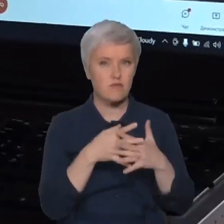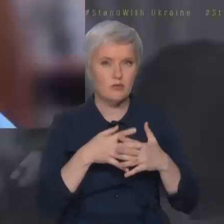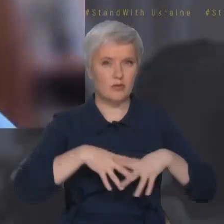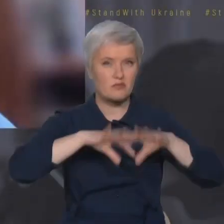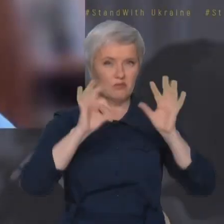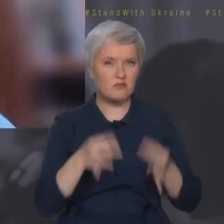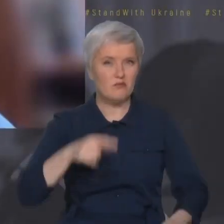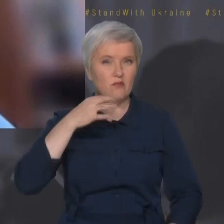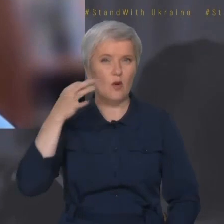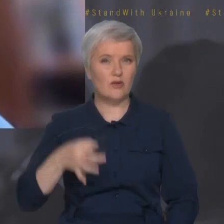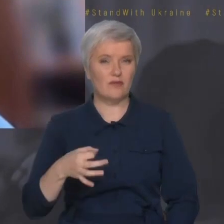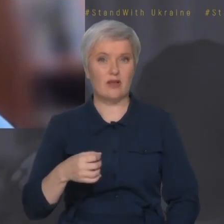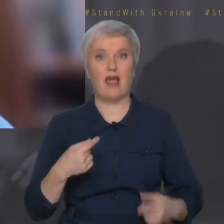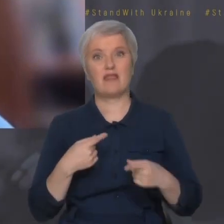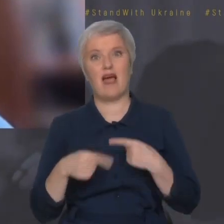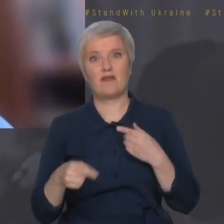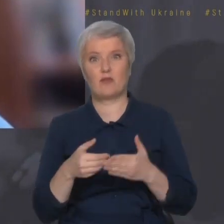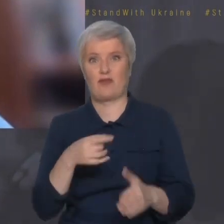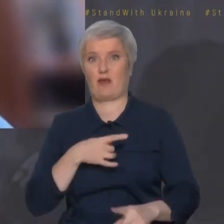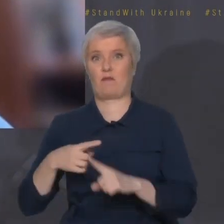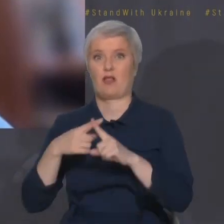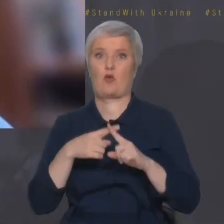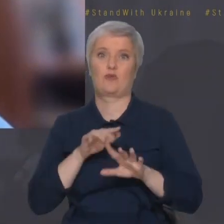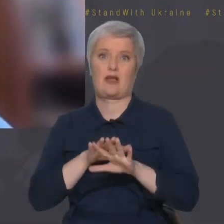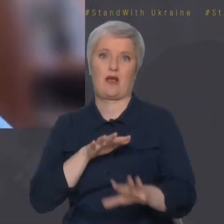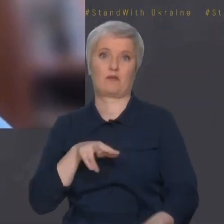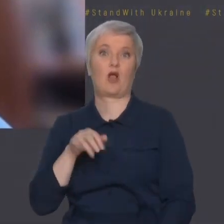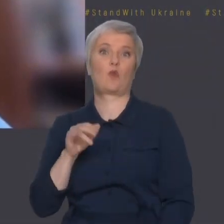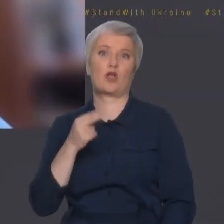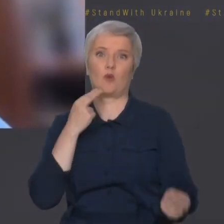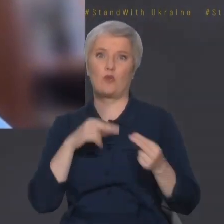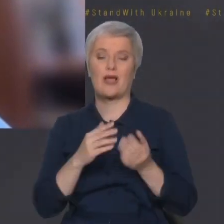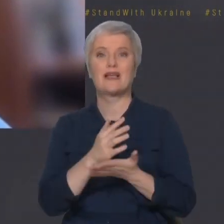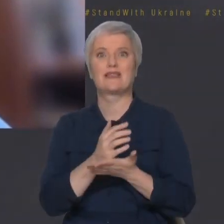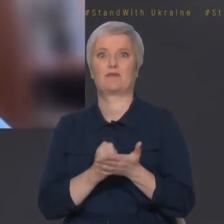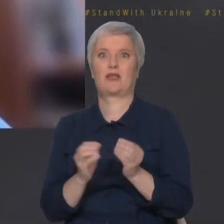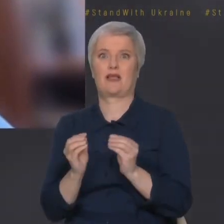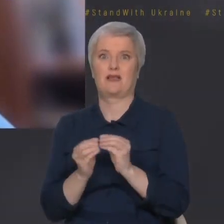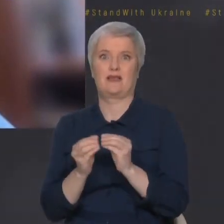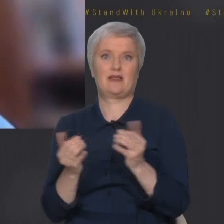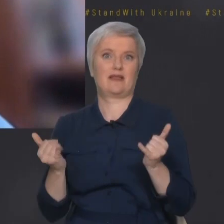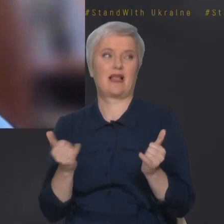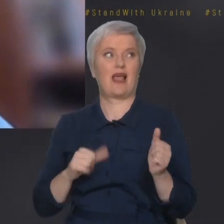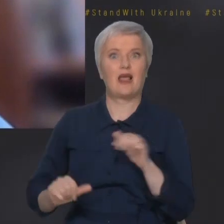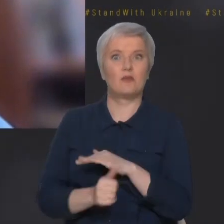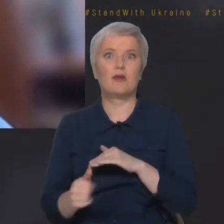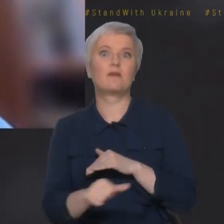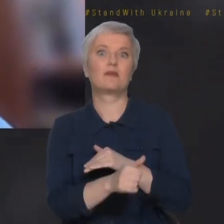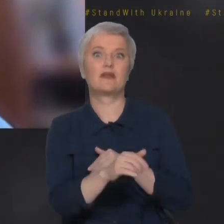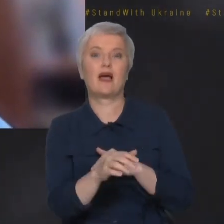армії. Лукашенка все ж таки вигідніше зберегти статус-кво і пропетляти, уйти